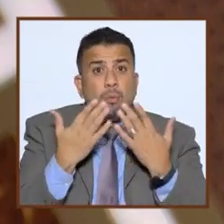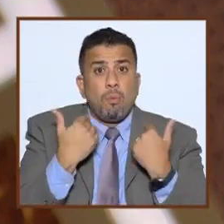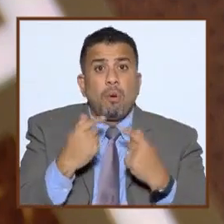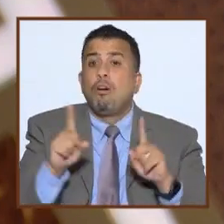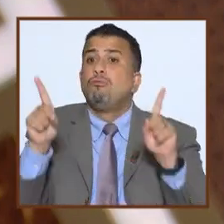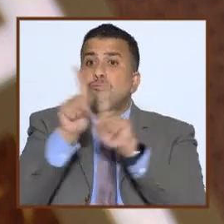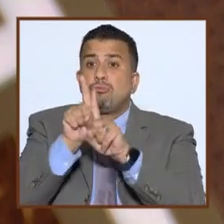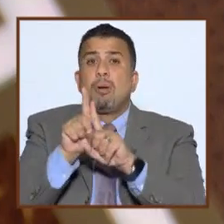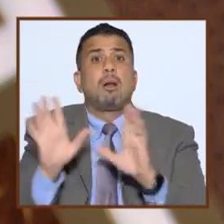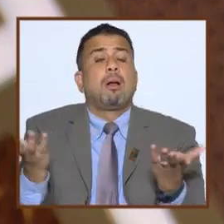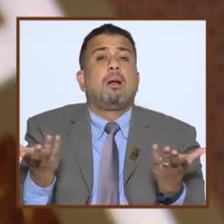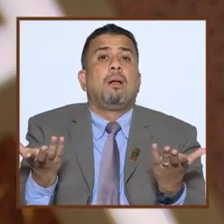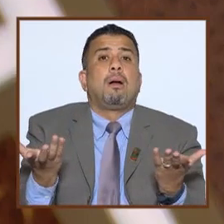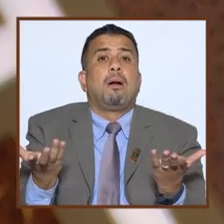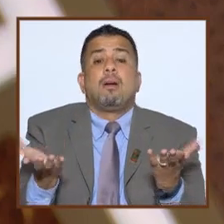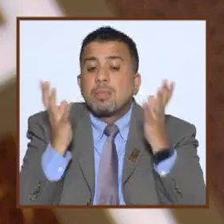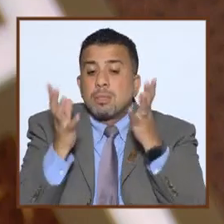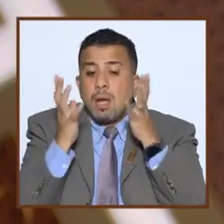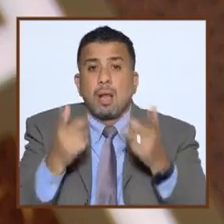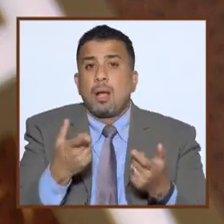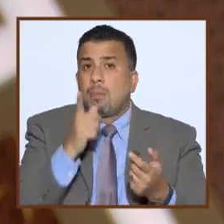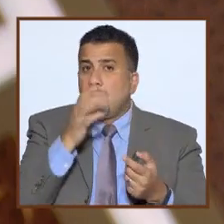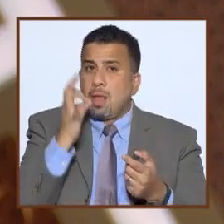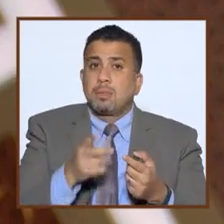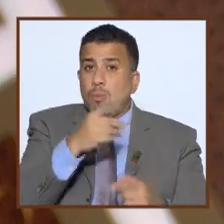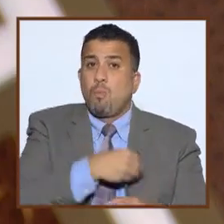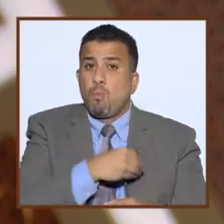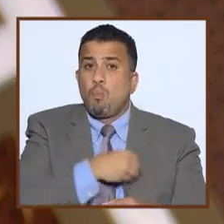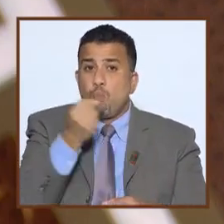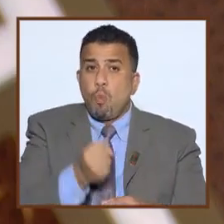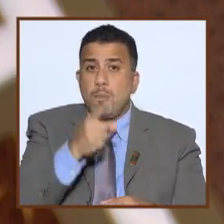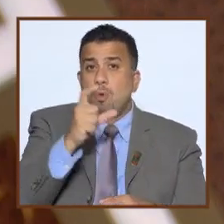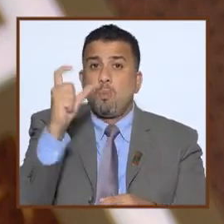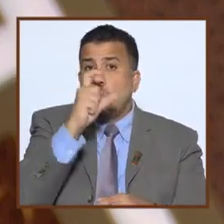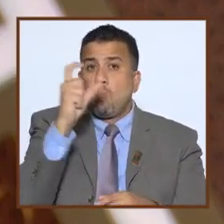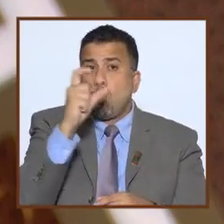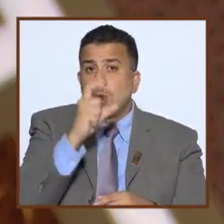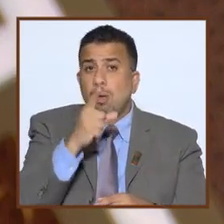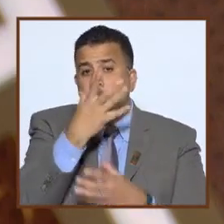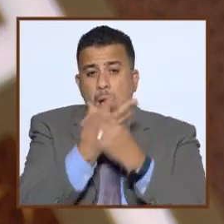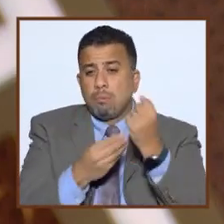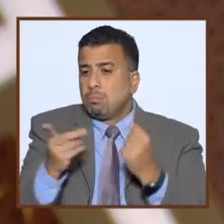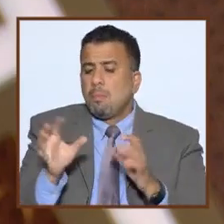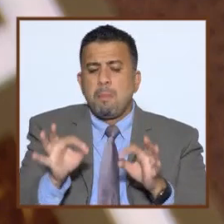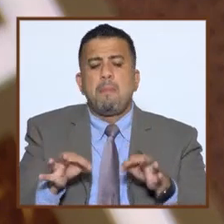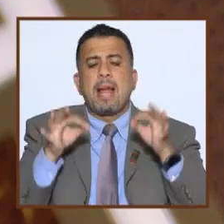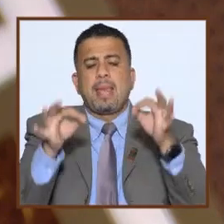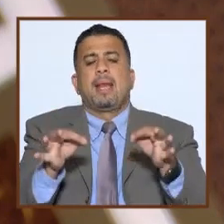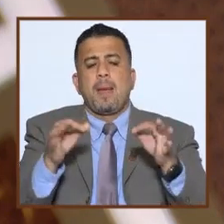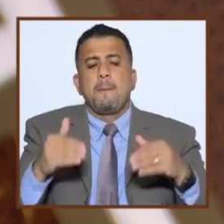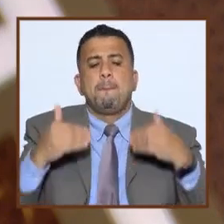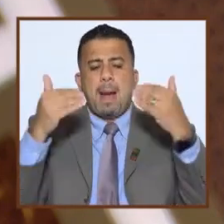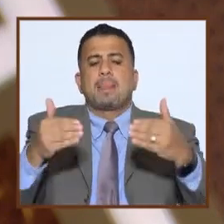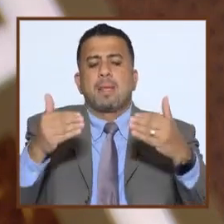الصلاه ولا الوضوء الا المؤمن لذلك كيف الان بنتك تقول بعدين وبعدين هذه الكلمه بعدين